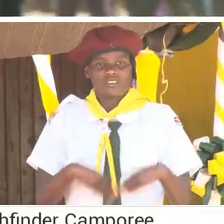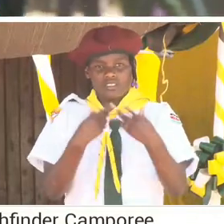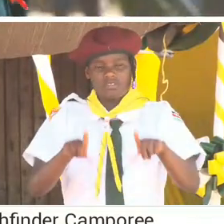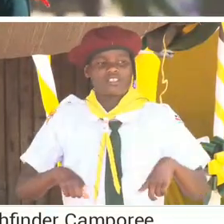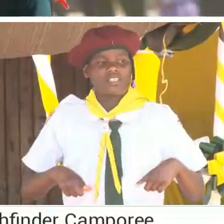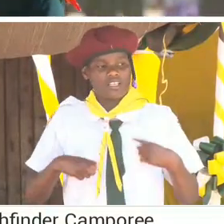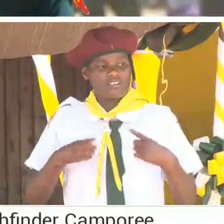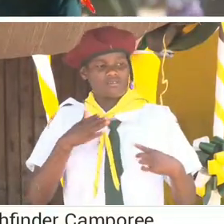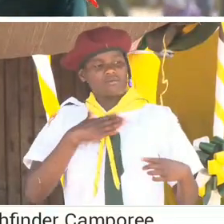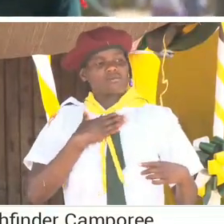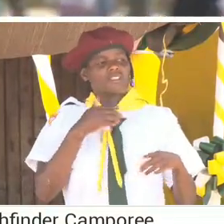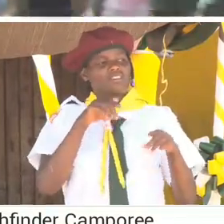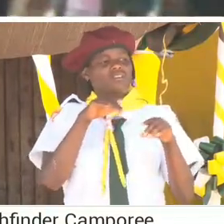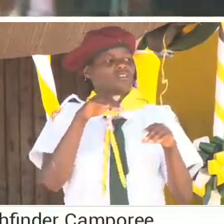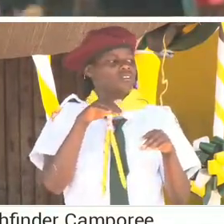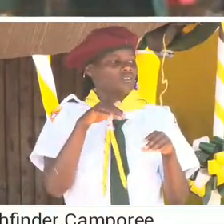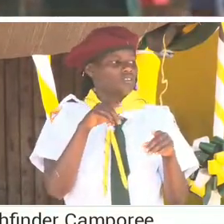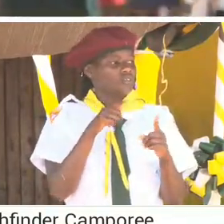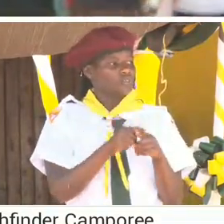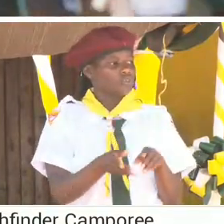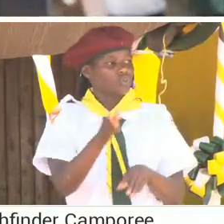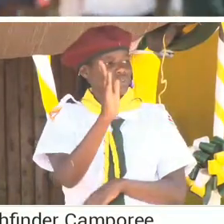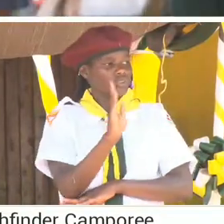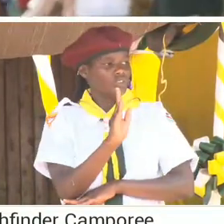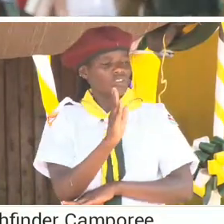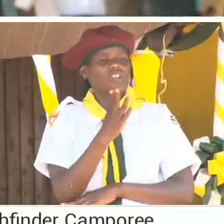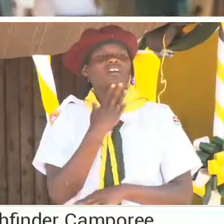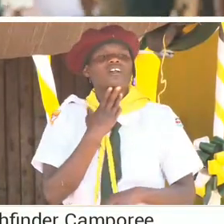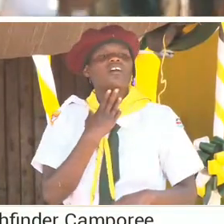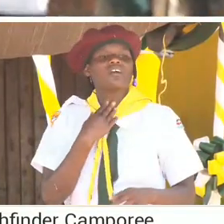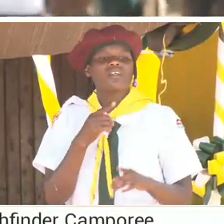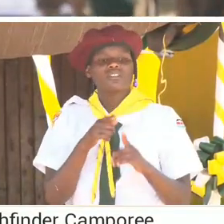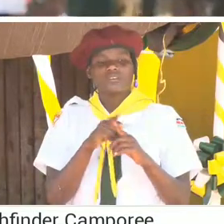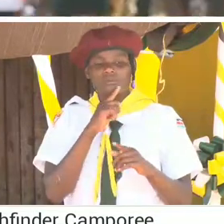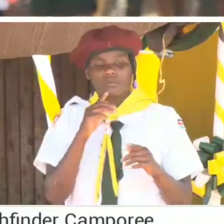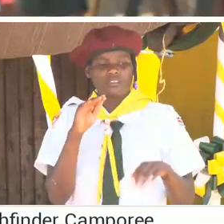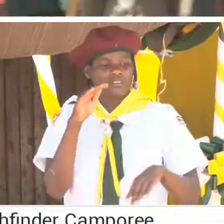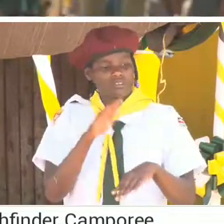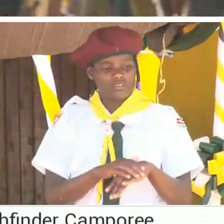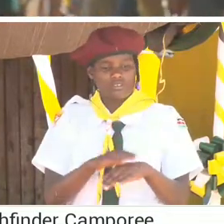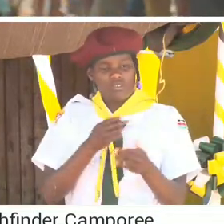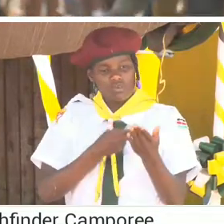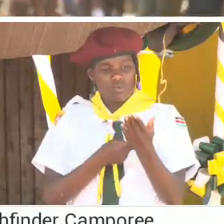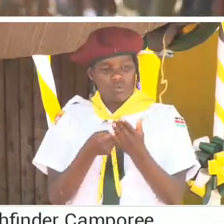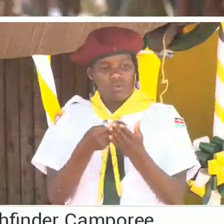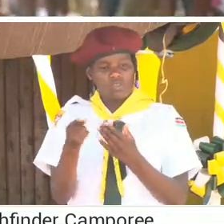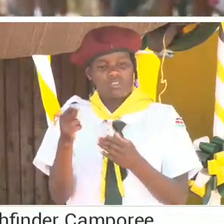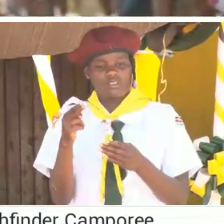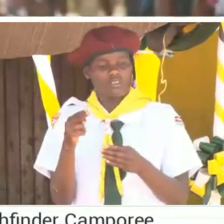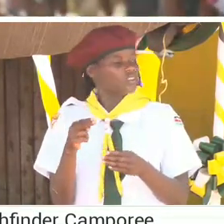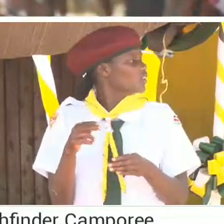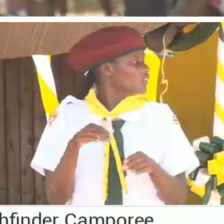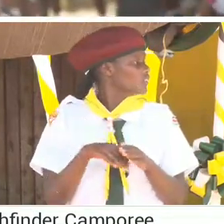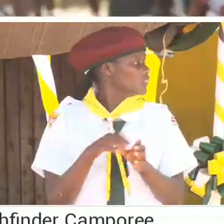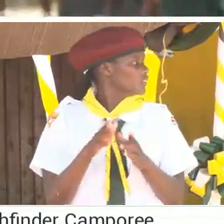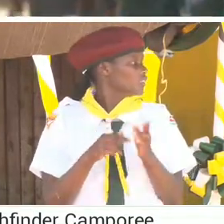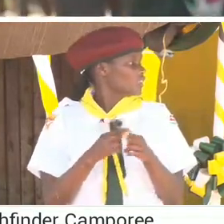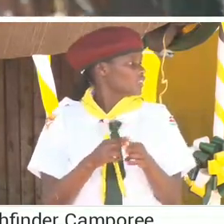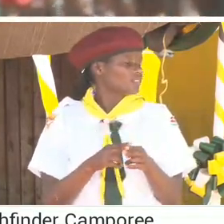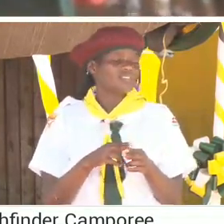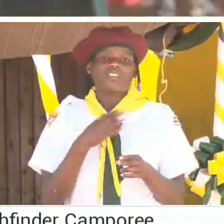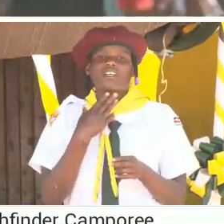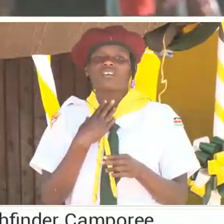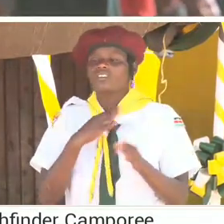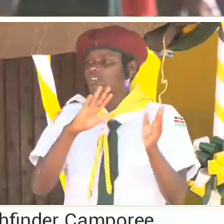Yesu. Natamani nianze upya. Natamani niwe taifa takatifu kwa Bwana. Sitaki mambo ya zamani. Ninataka